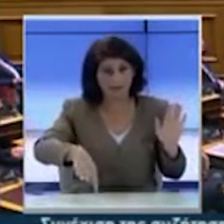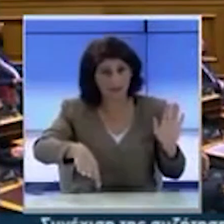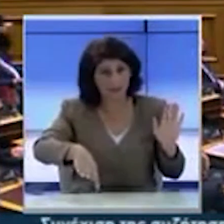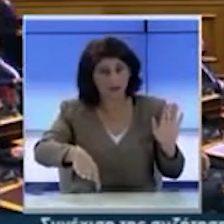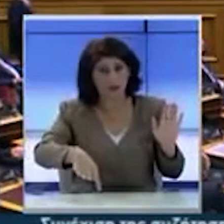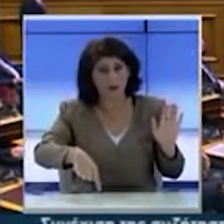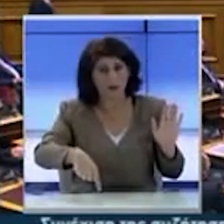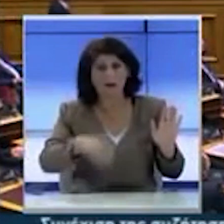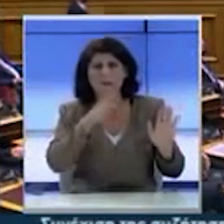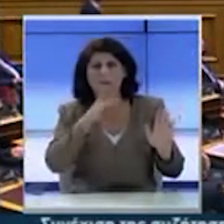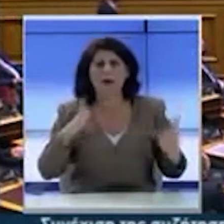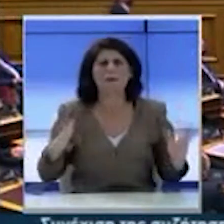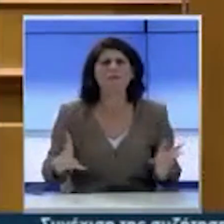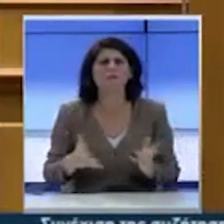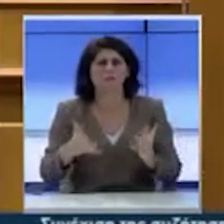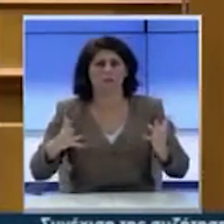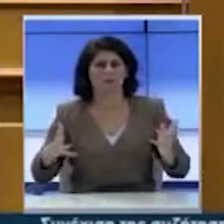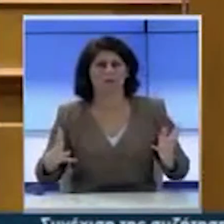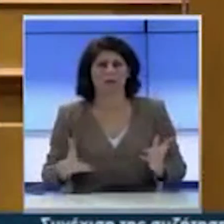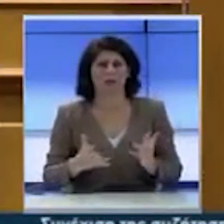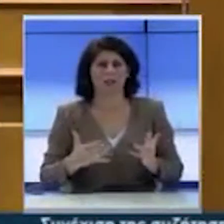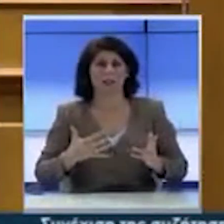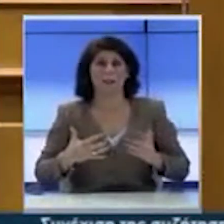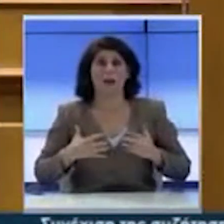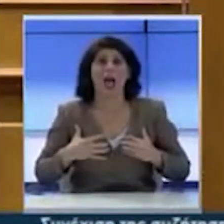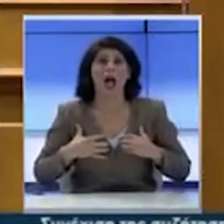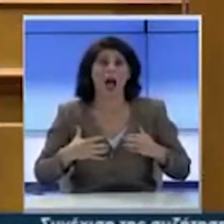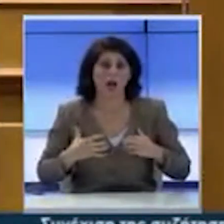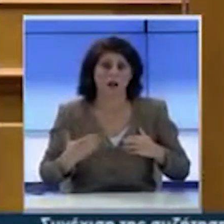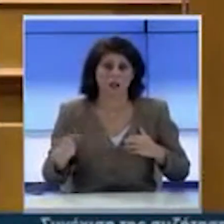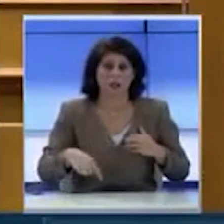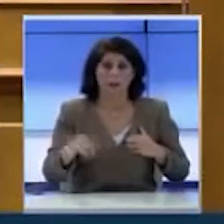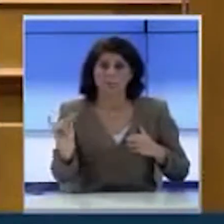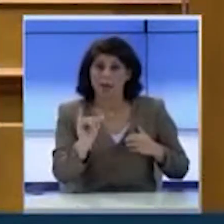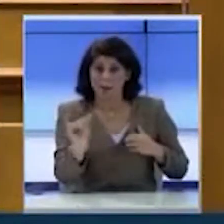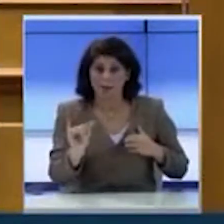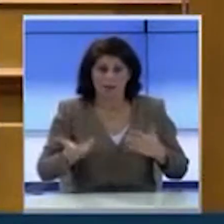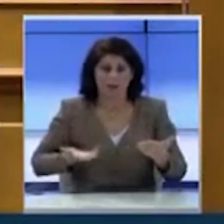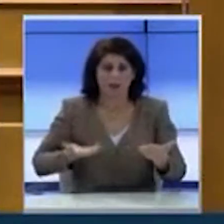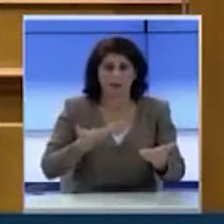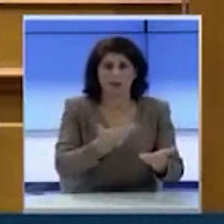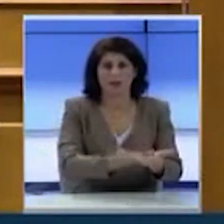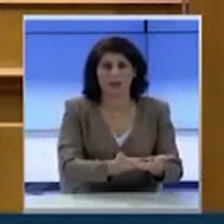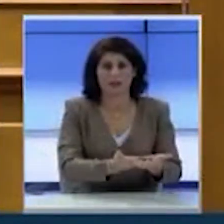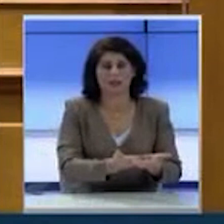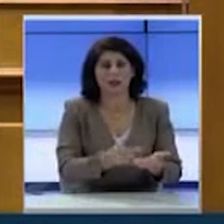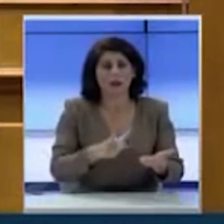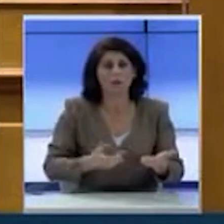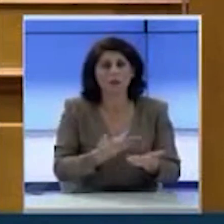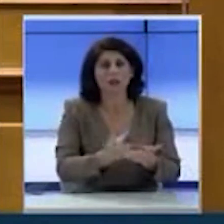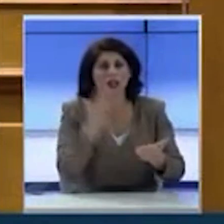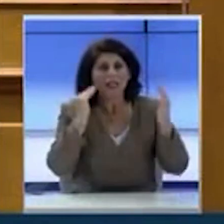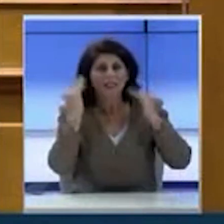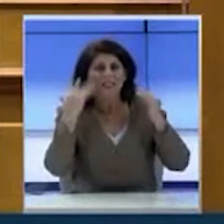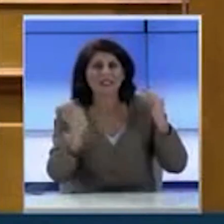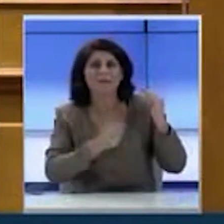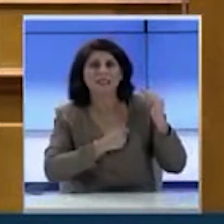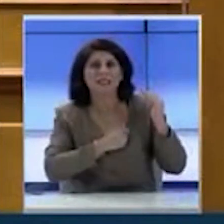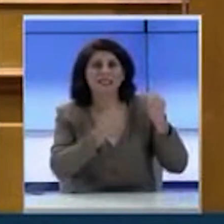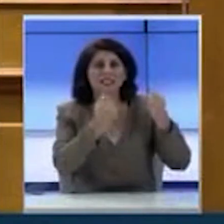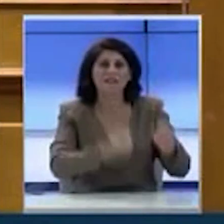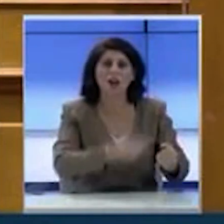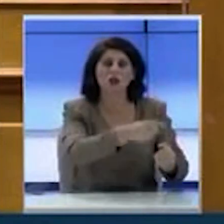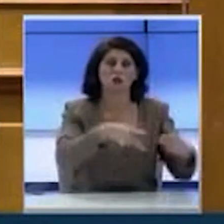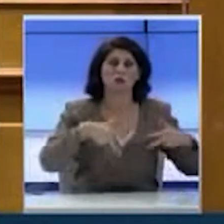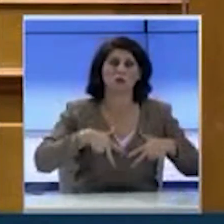προχειρότητα, με ένα άγχος, την Πέμπτη να καταθέσετε μια πρόταση της πιστείας κατά του Υπουργού Οικονομικών για